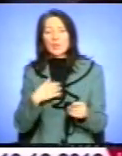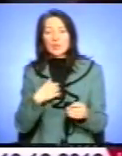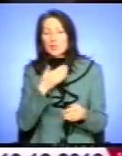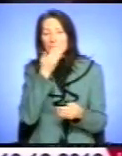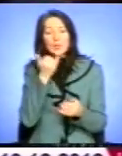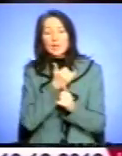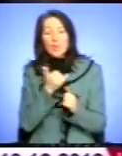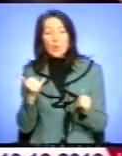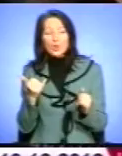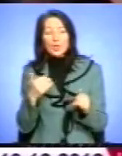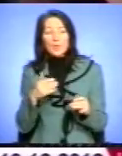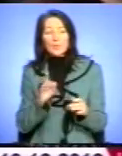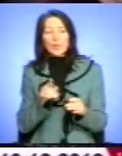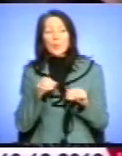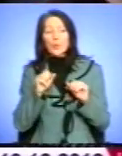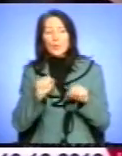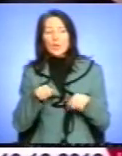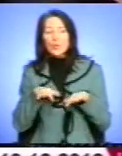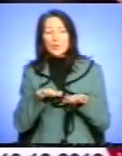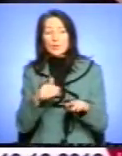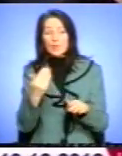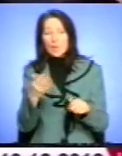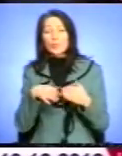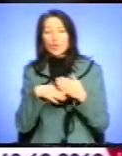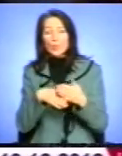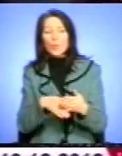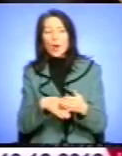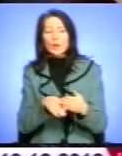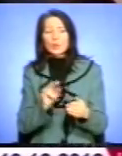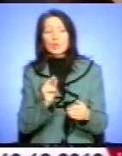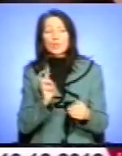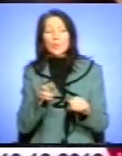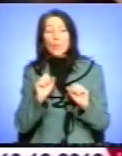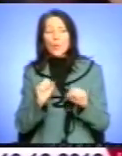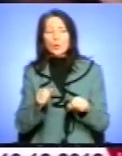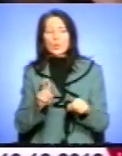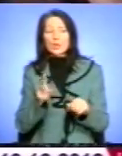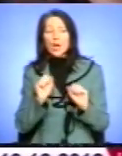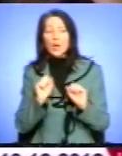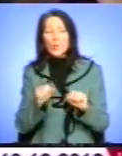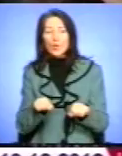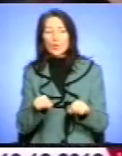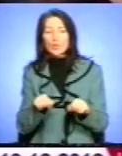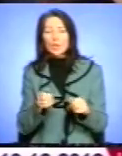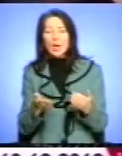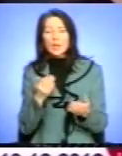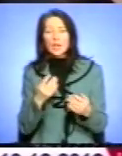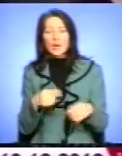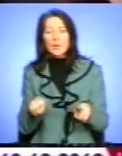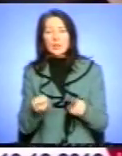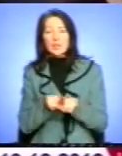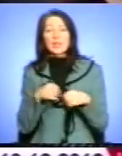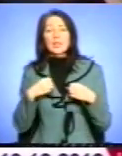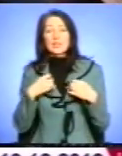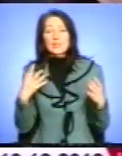Ну, по мірі можливості вони нам допомагають, чим можуть і як можуть. Але в такі от свята,